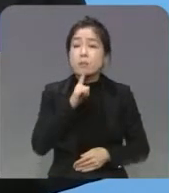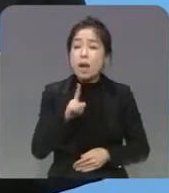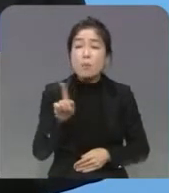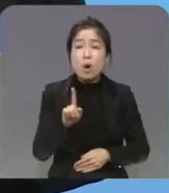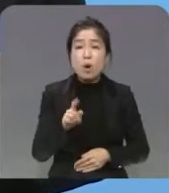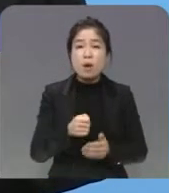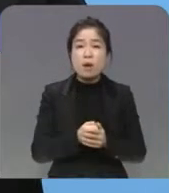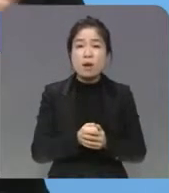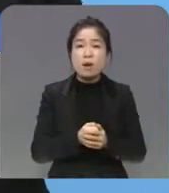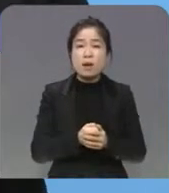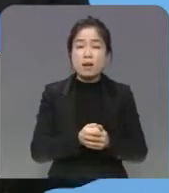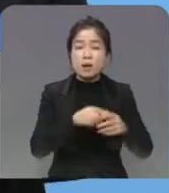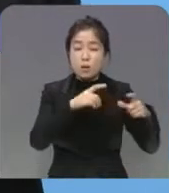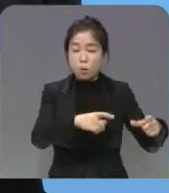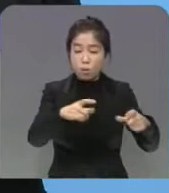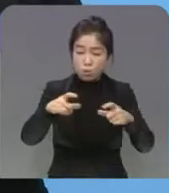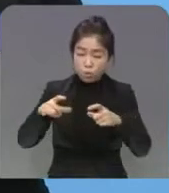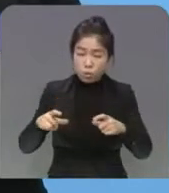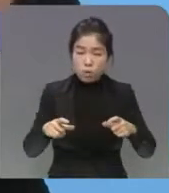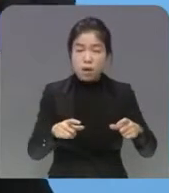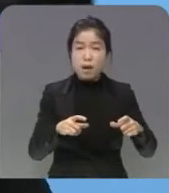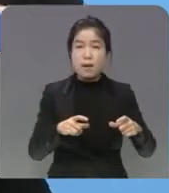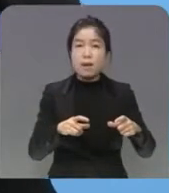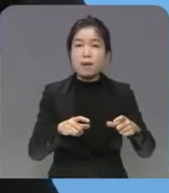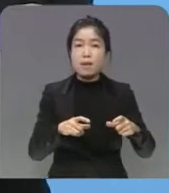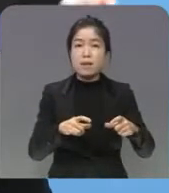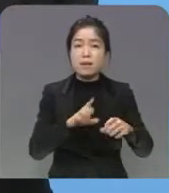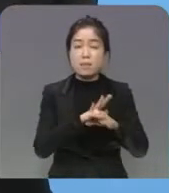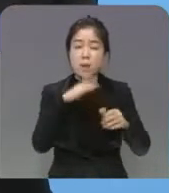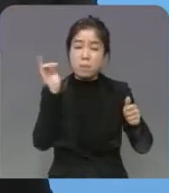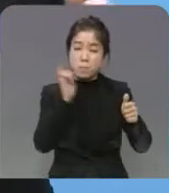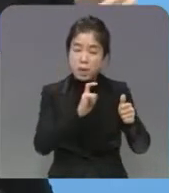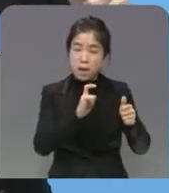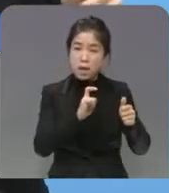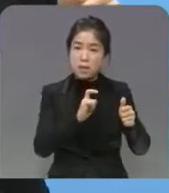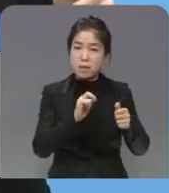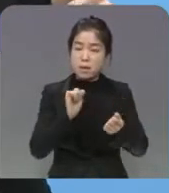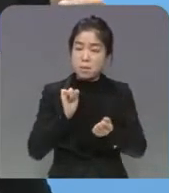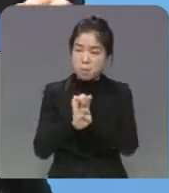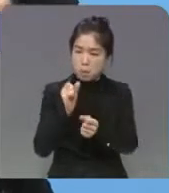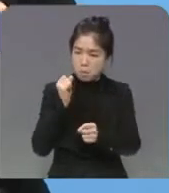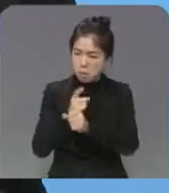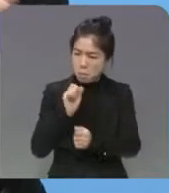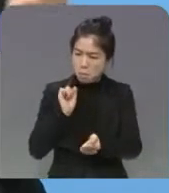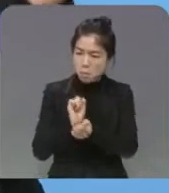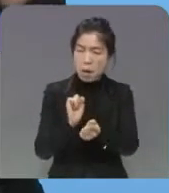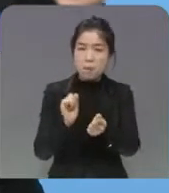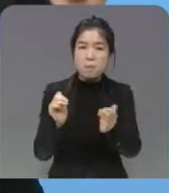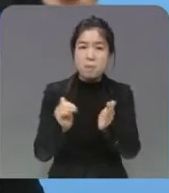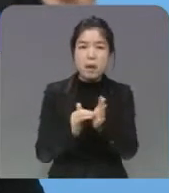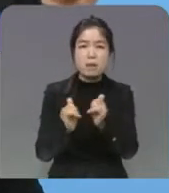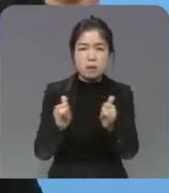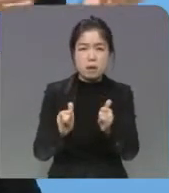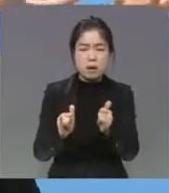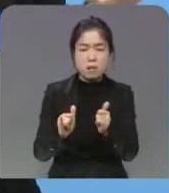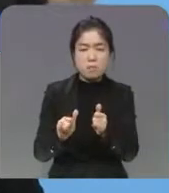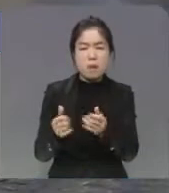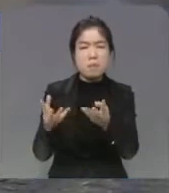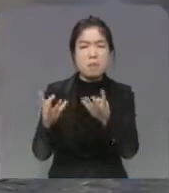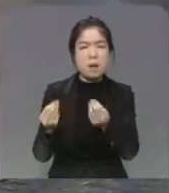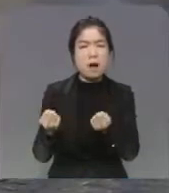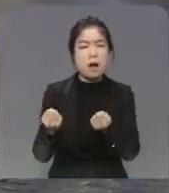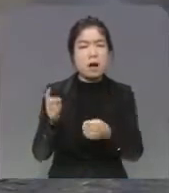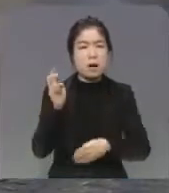이야기는 각 지역 곳곳에 확진이 됐고 감염이 이미 돼 있는 사람이 많이 있을 수 있다는